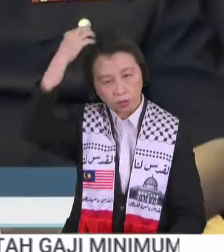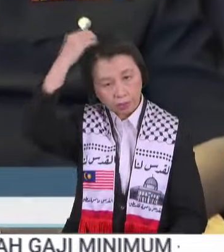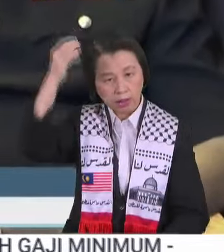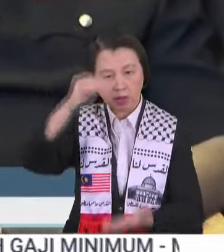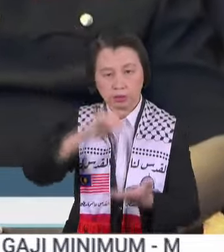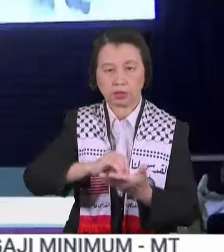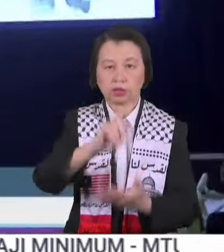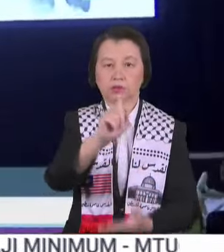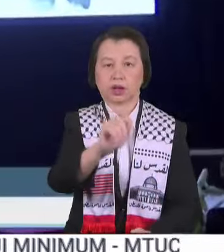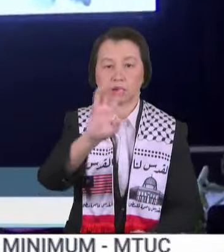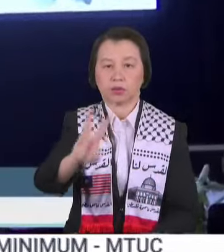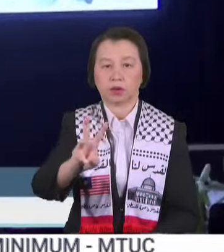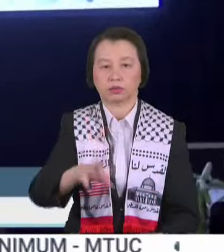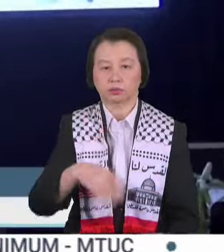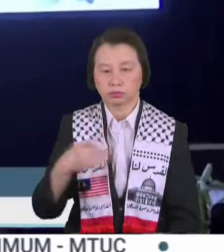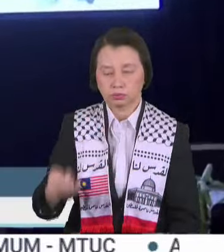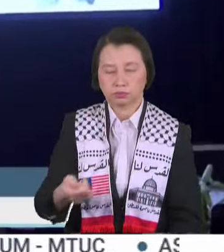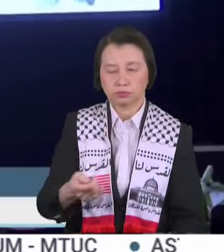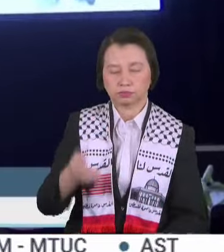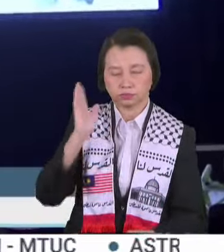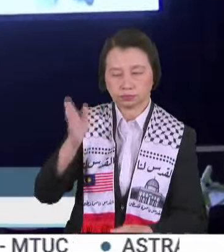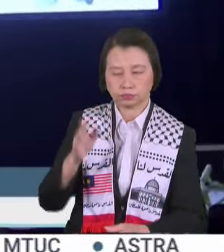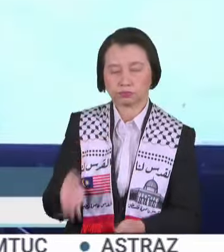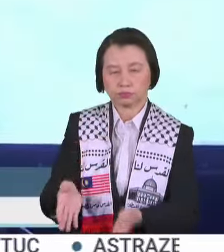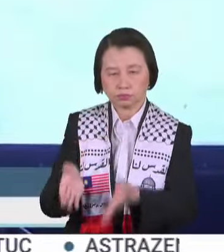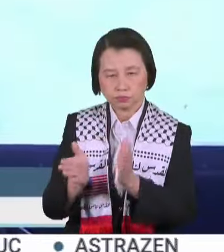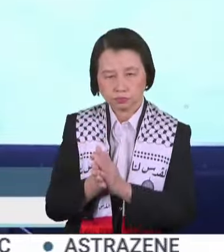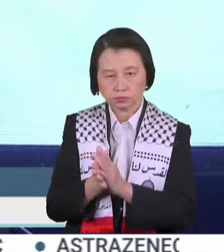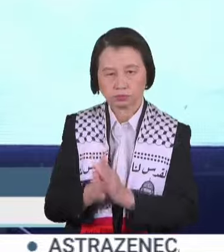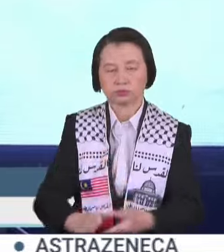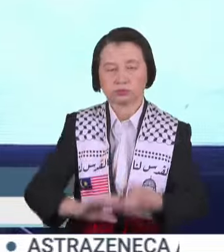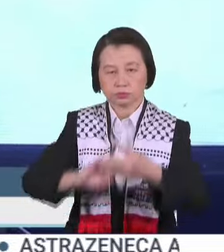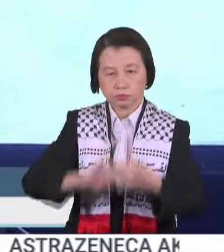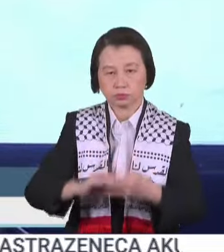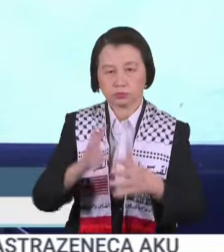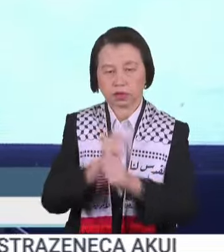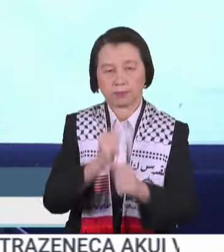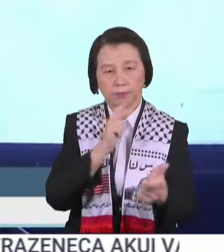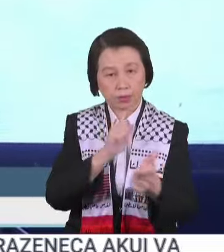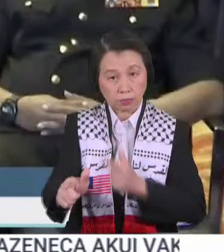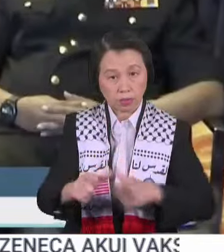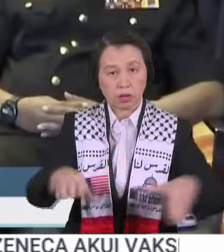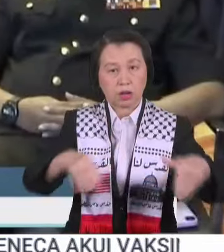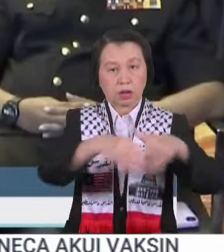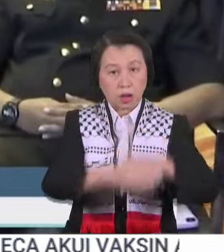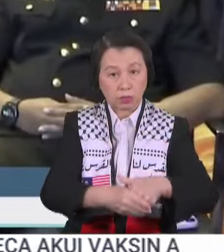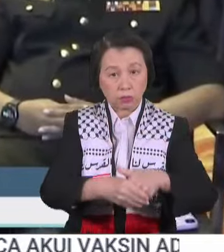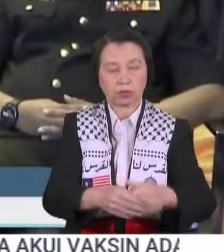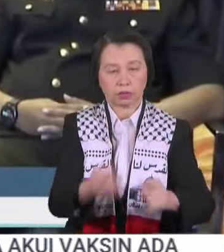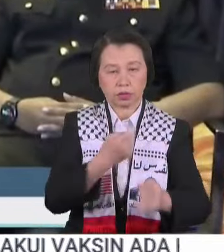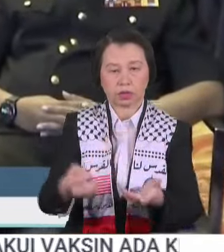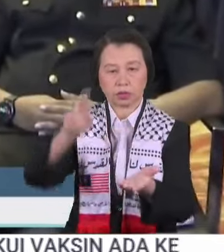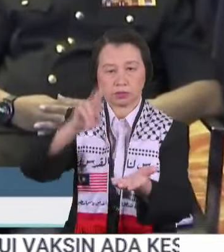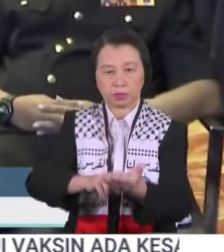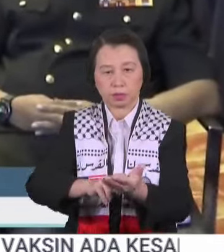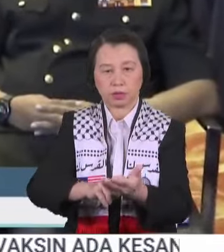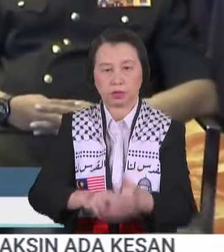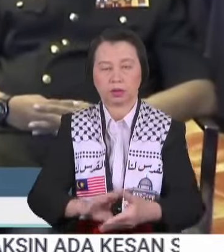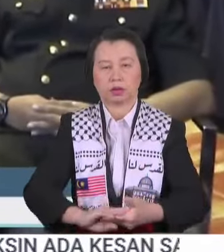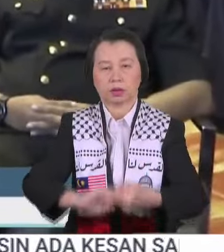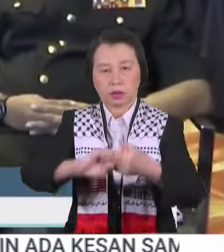Tawau. Jumain turut mengingatkan pemohon pernikahan agar mendapat kebenaran berkahwin daripada pendaftar